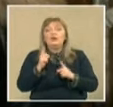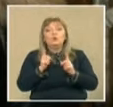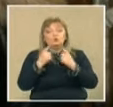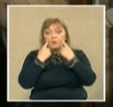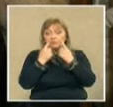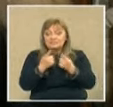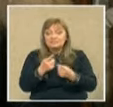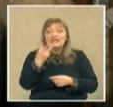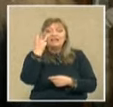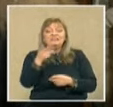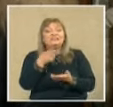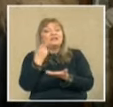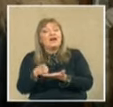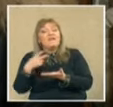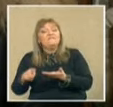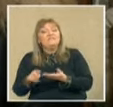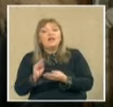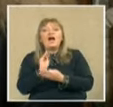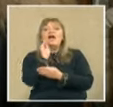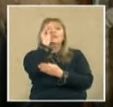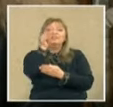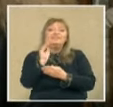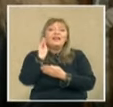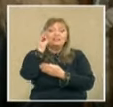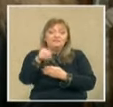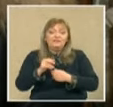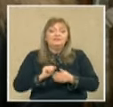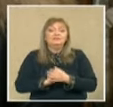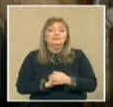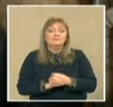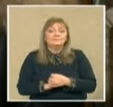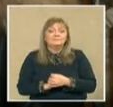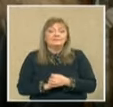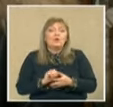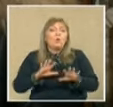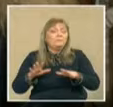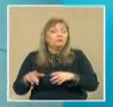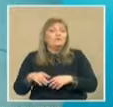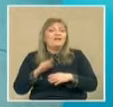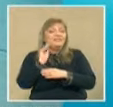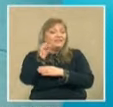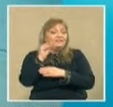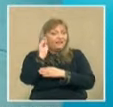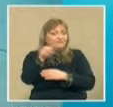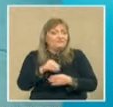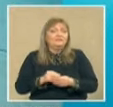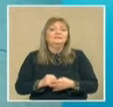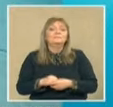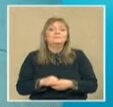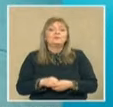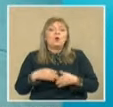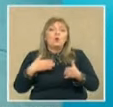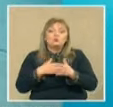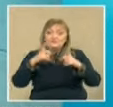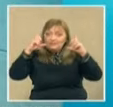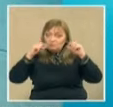се видят. Това са трите вида делфини – муткура, морската свиня, афалата и обикновения делфин. Освен фотограф,